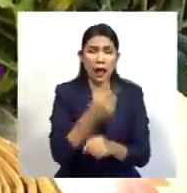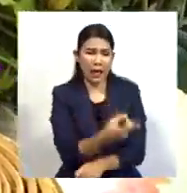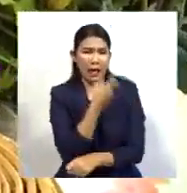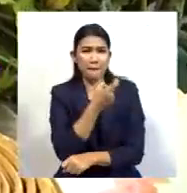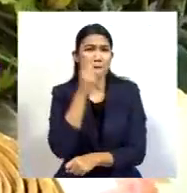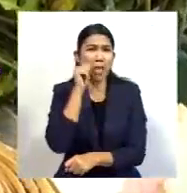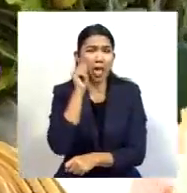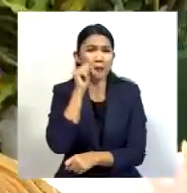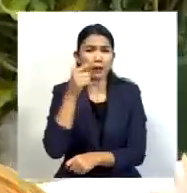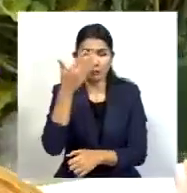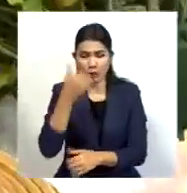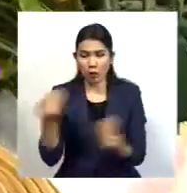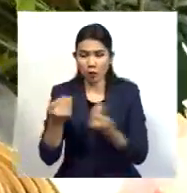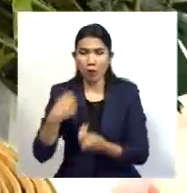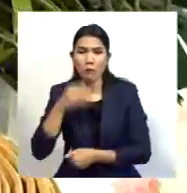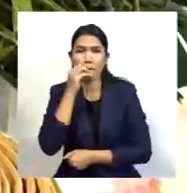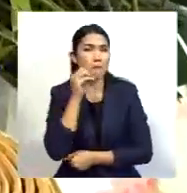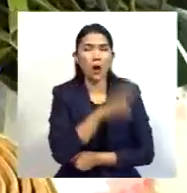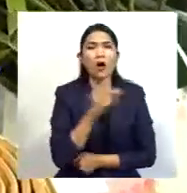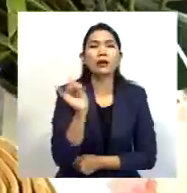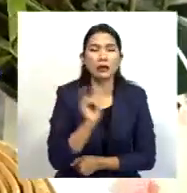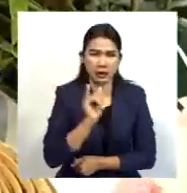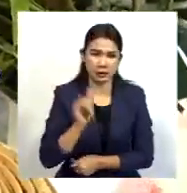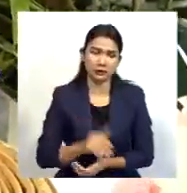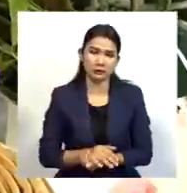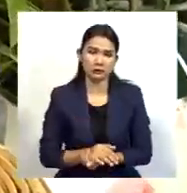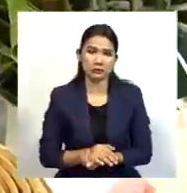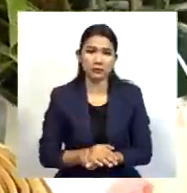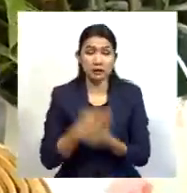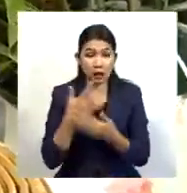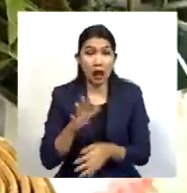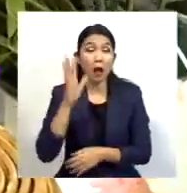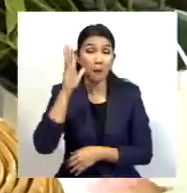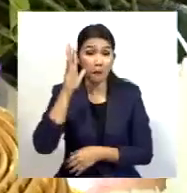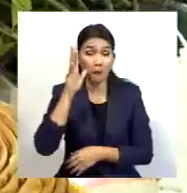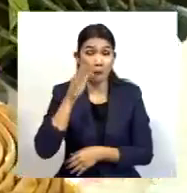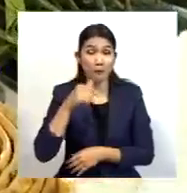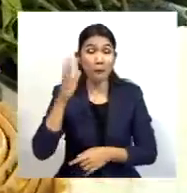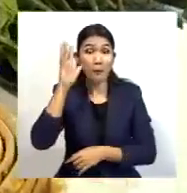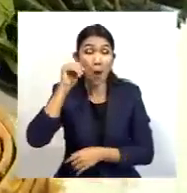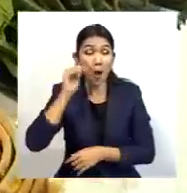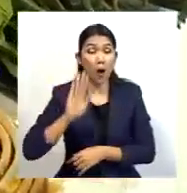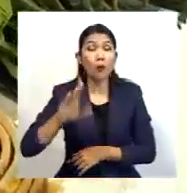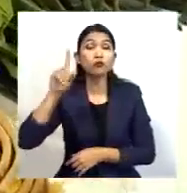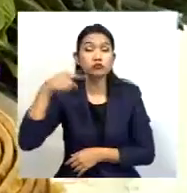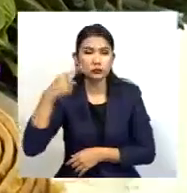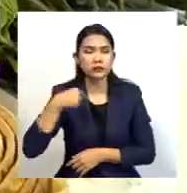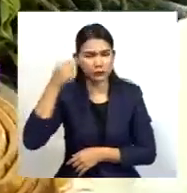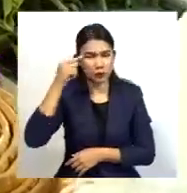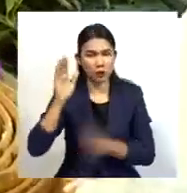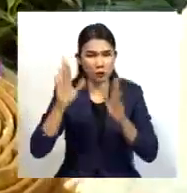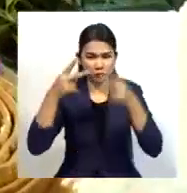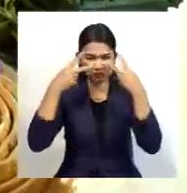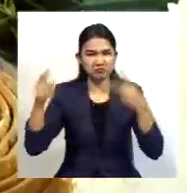นในครอบครัวยังไม่ตัดสินใจบอกลูกชายครับทีนี้ทางด้านคุณพ่อของนางสาวธิดารัตน์มั่นใจว่าคนร้ายที่ก่อเหตุจะ